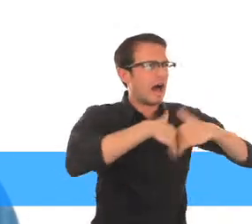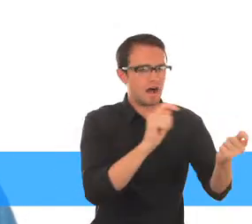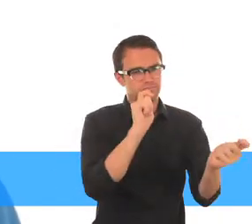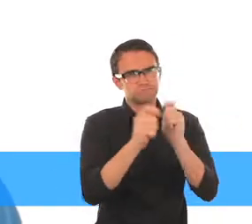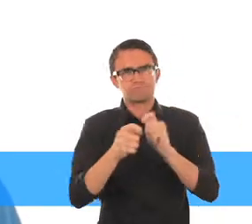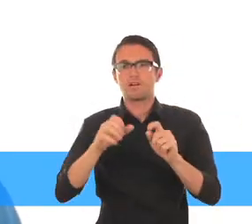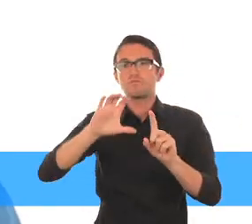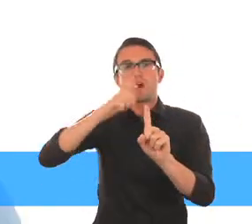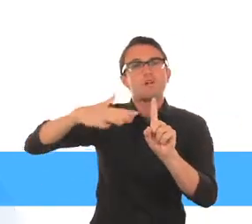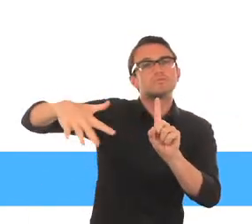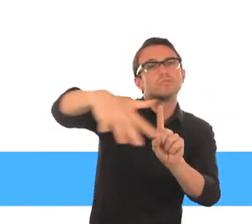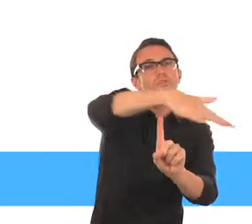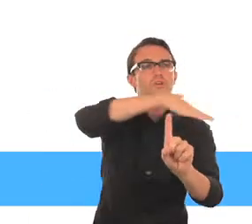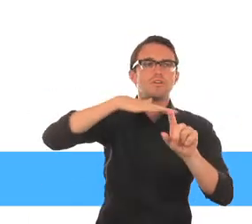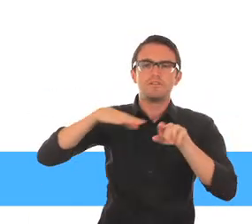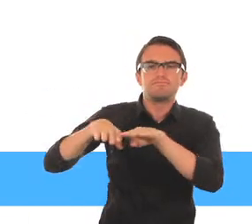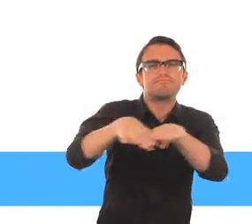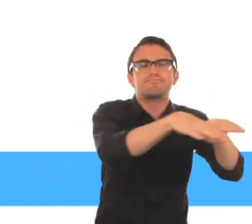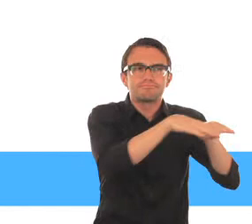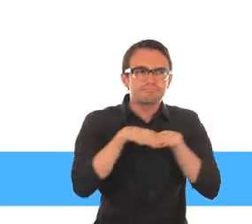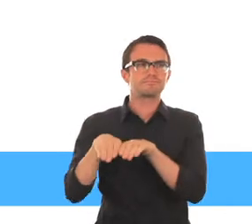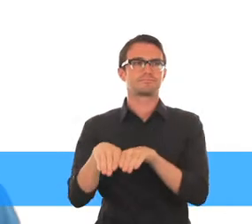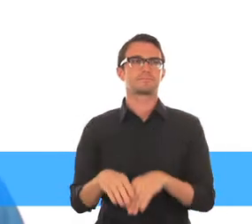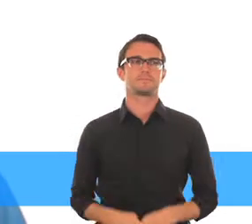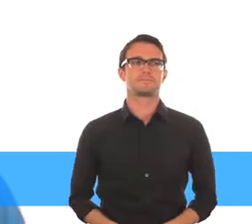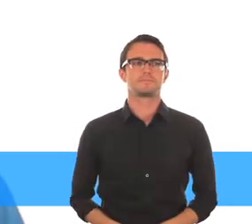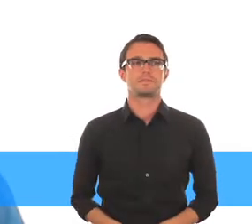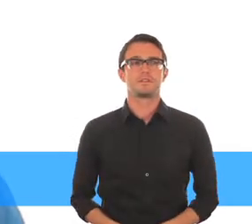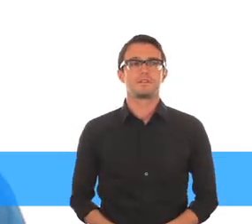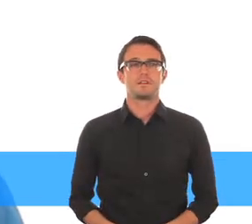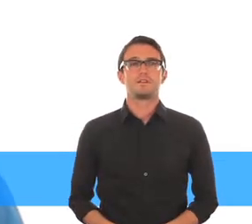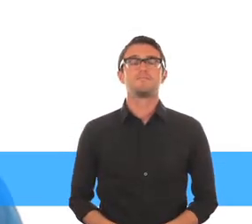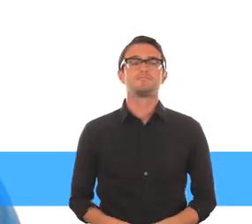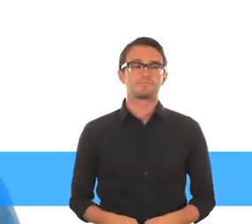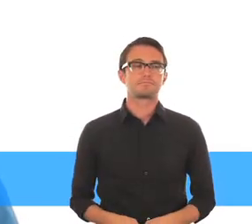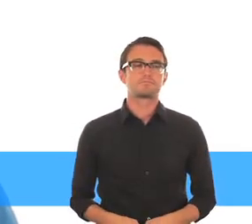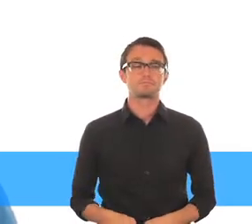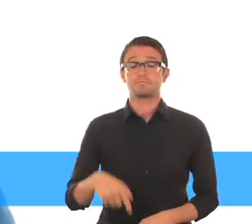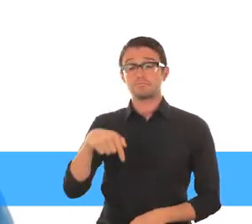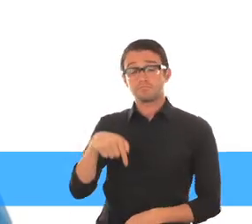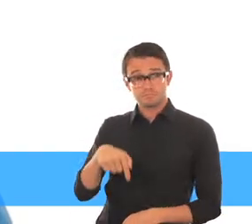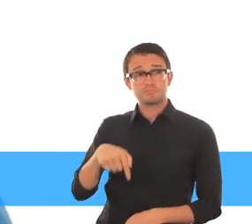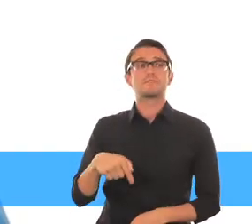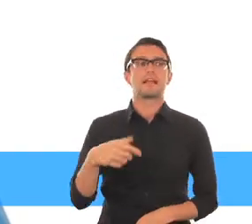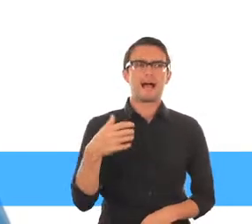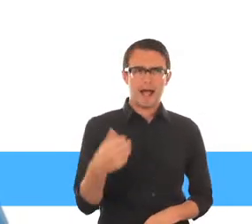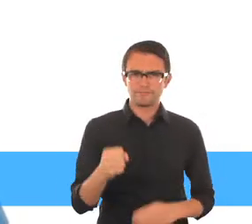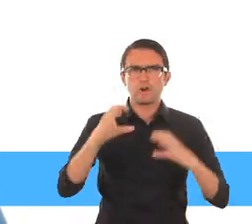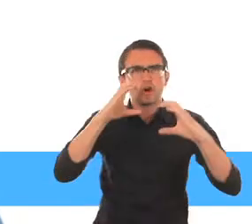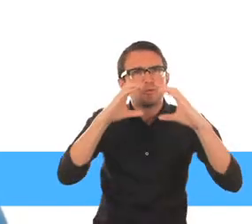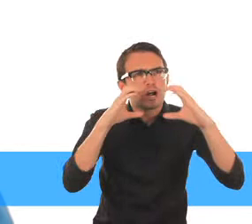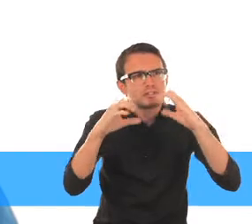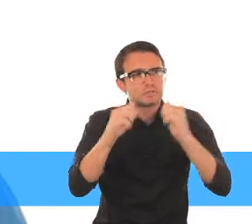leur causer de la honte ou du harcèlement. Lorsque ces normes existent, l'UNICEF emploie la communication pour le développement en vue d'éliminer les